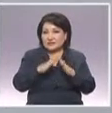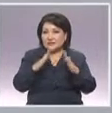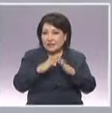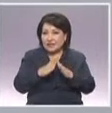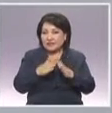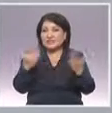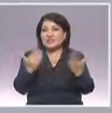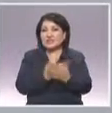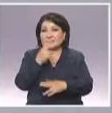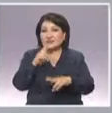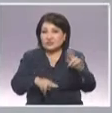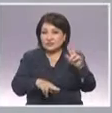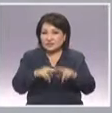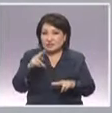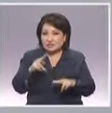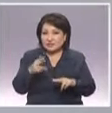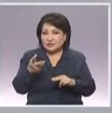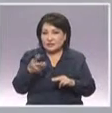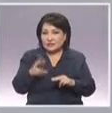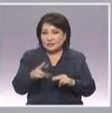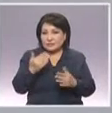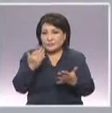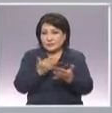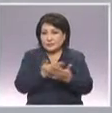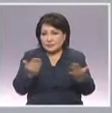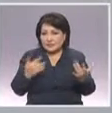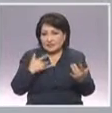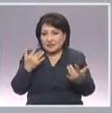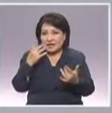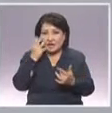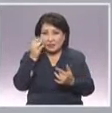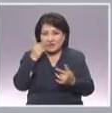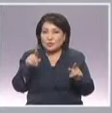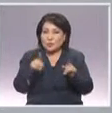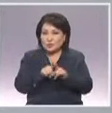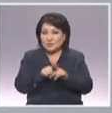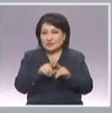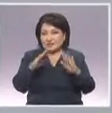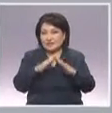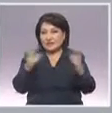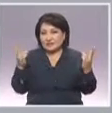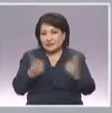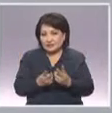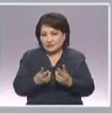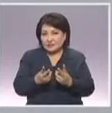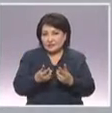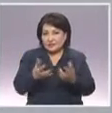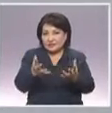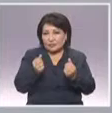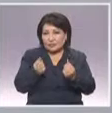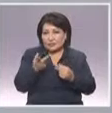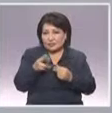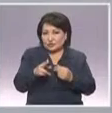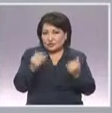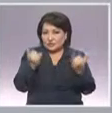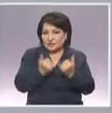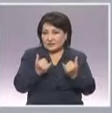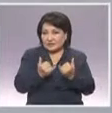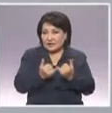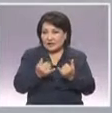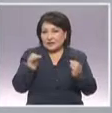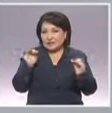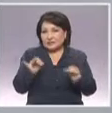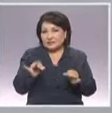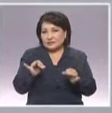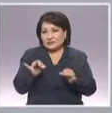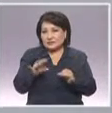салып шыққан осы олимпиада үшін біздің Алматыға да осындай ғимарат қажет олимпиаданы қабылдау үшін, және егер кейін